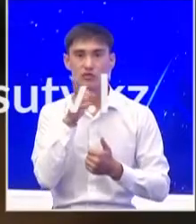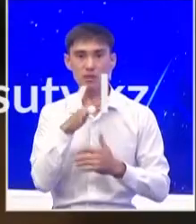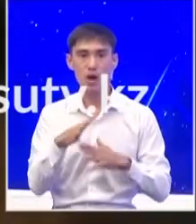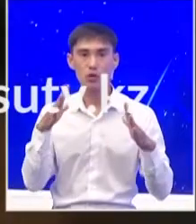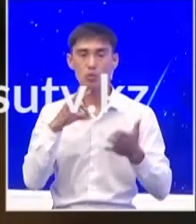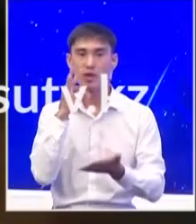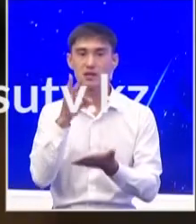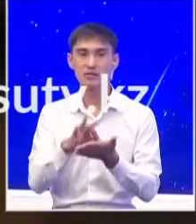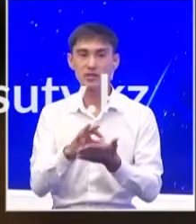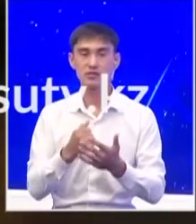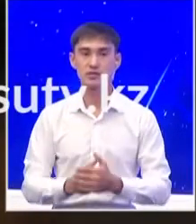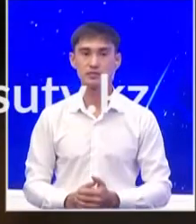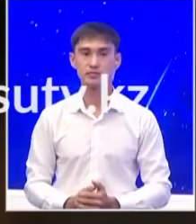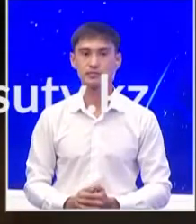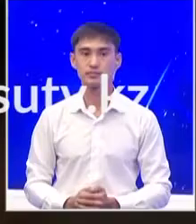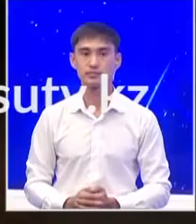огромная